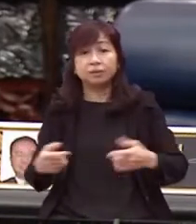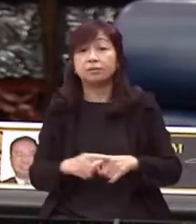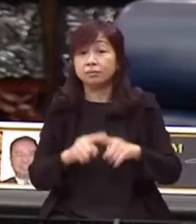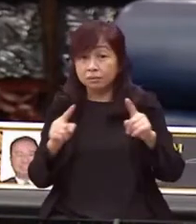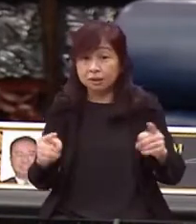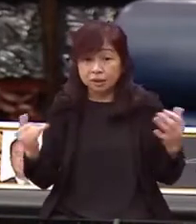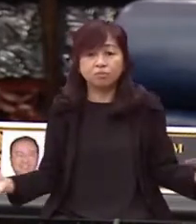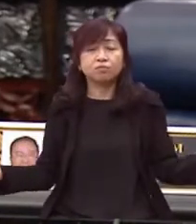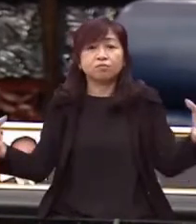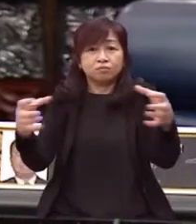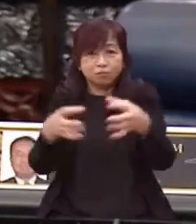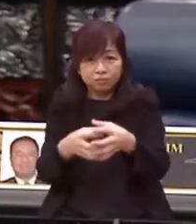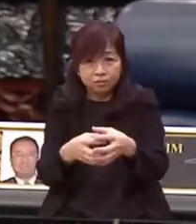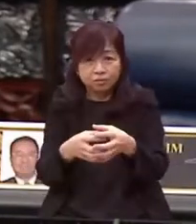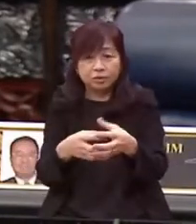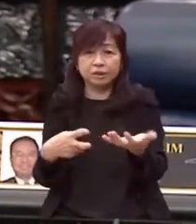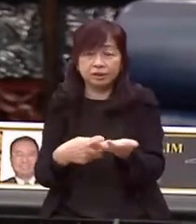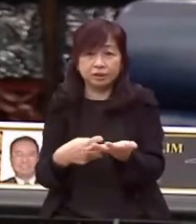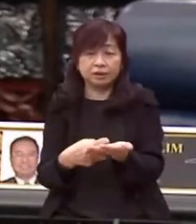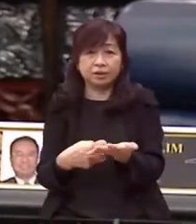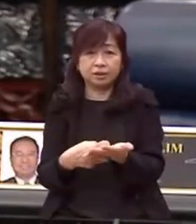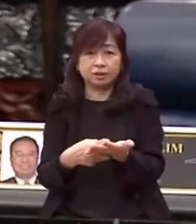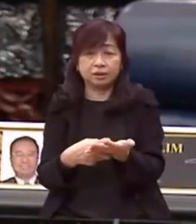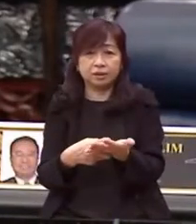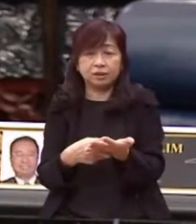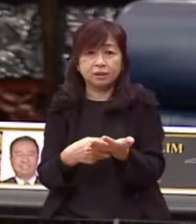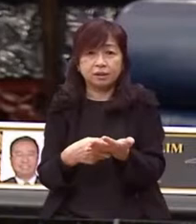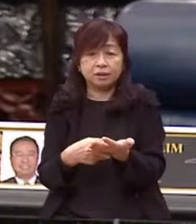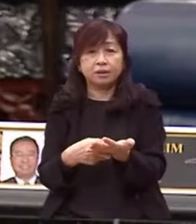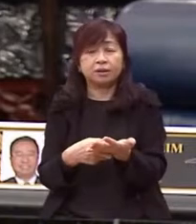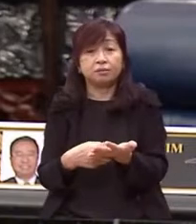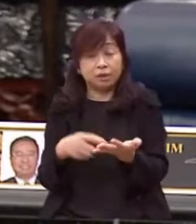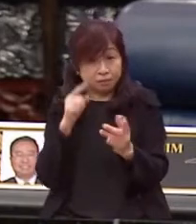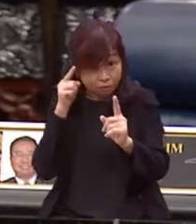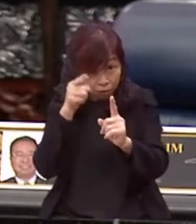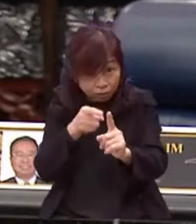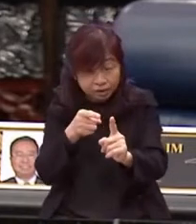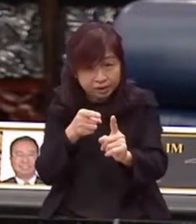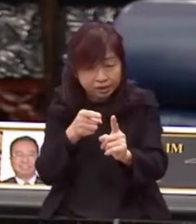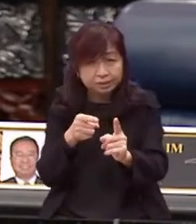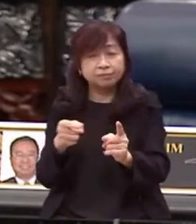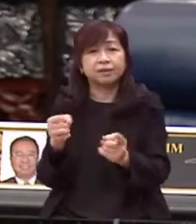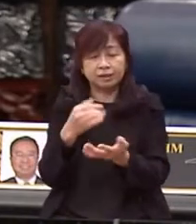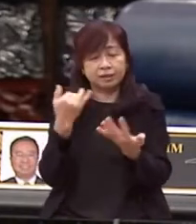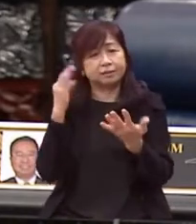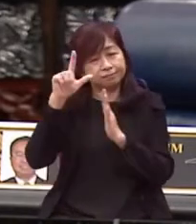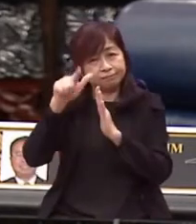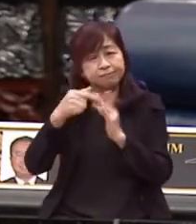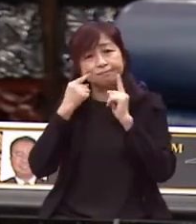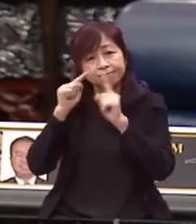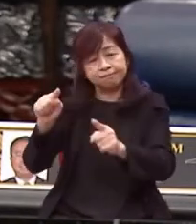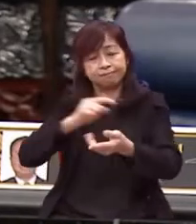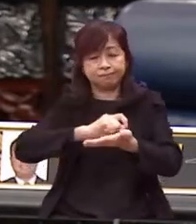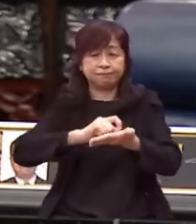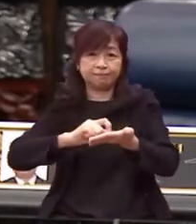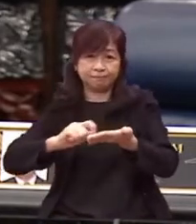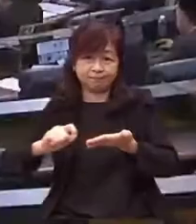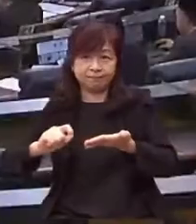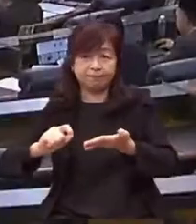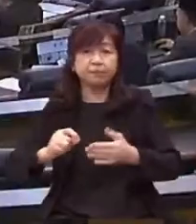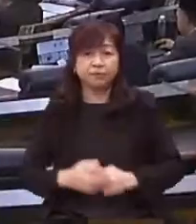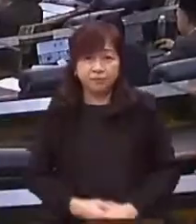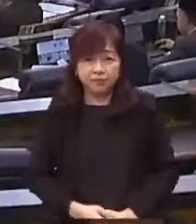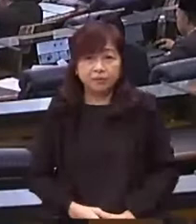jadi tapi secara spesifik tahap penguasaan dan sebagainya Saya akan beli secara bertulis kepada yang hormat